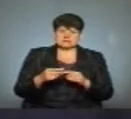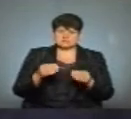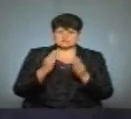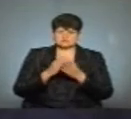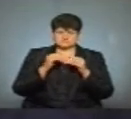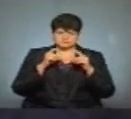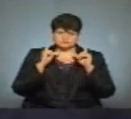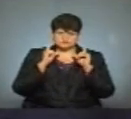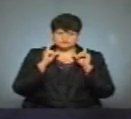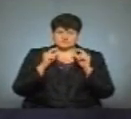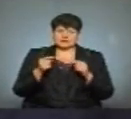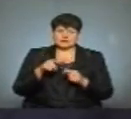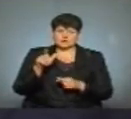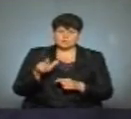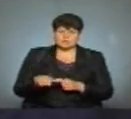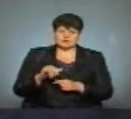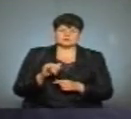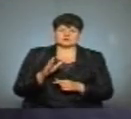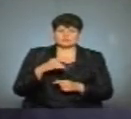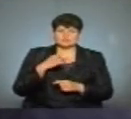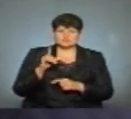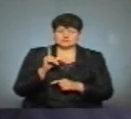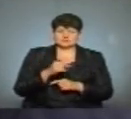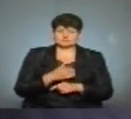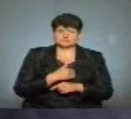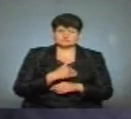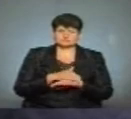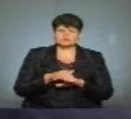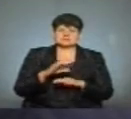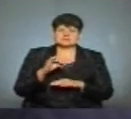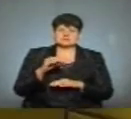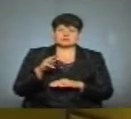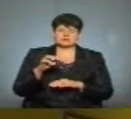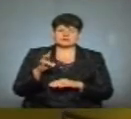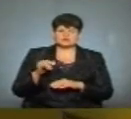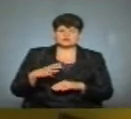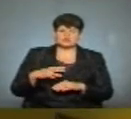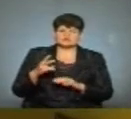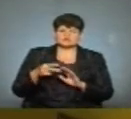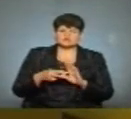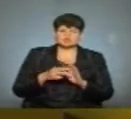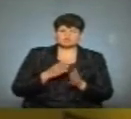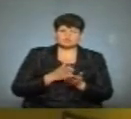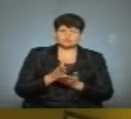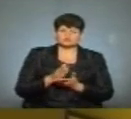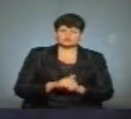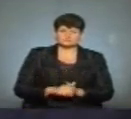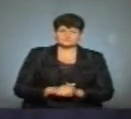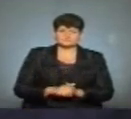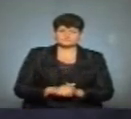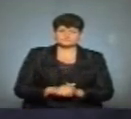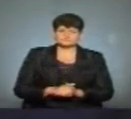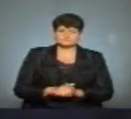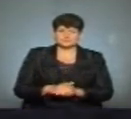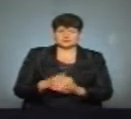маски. Тернополянин Ігор з цієї зупинки їхатиме на вулицю Симоненка. Чекає на 27-му маршрутку.